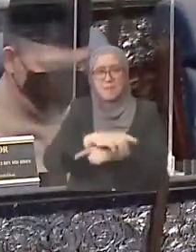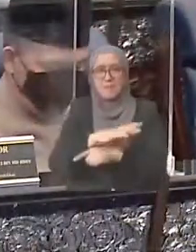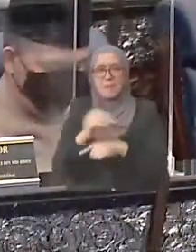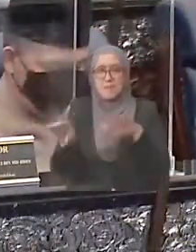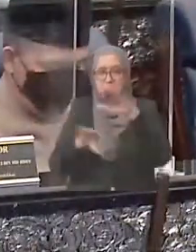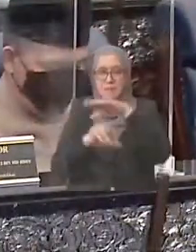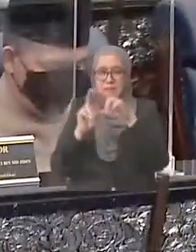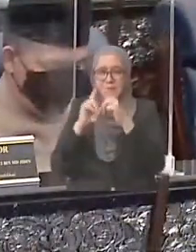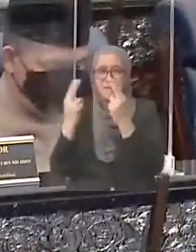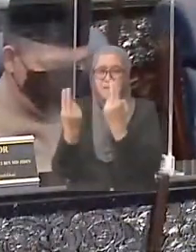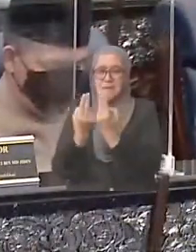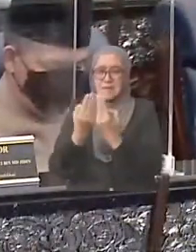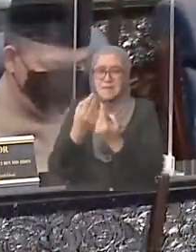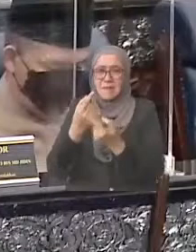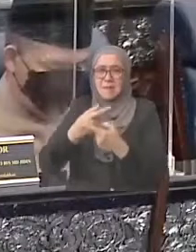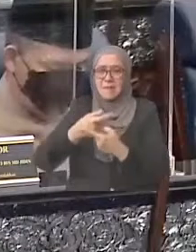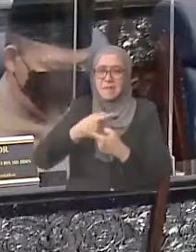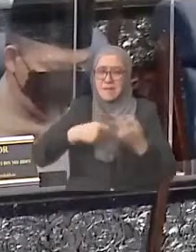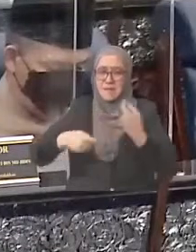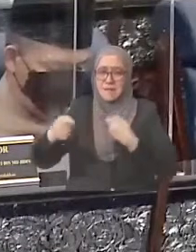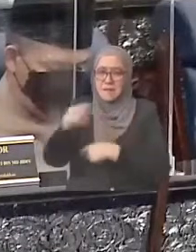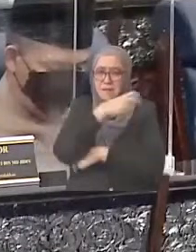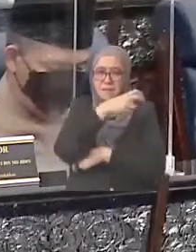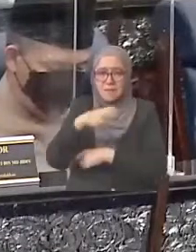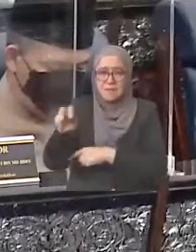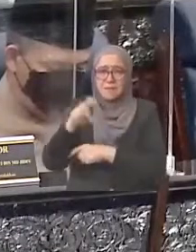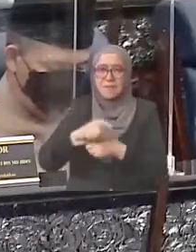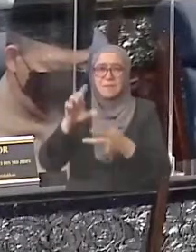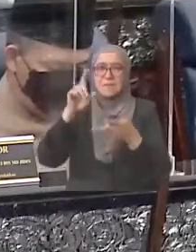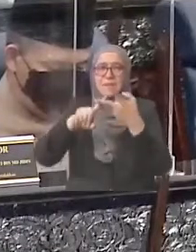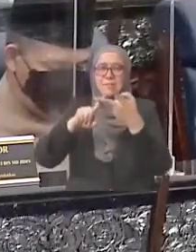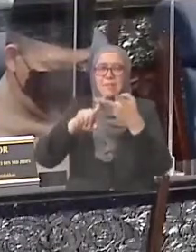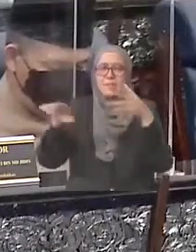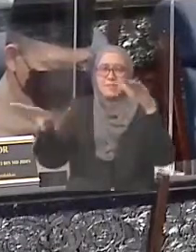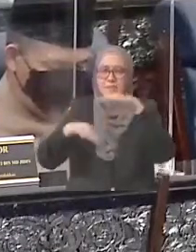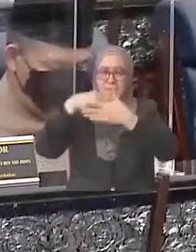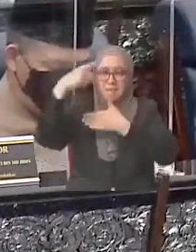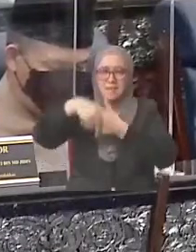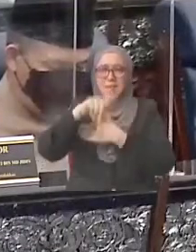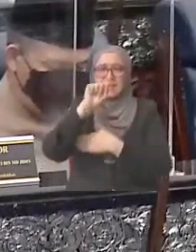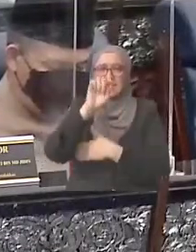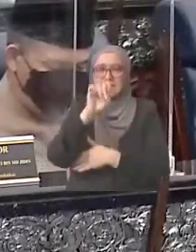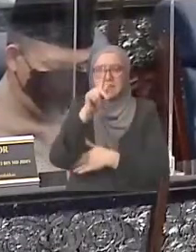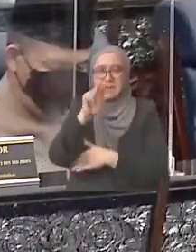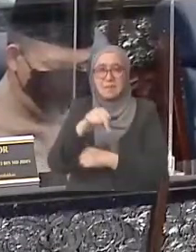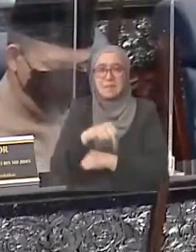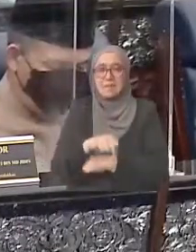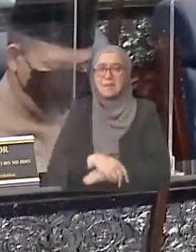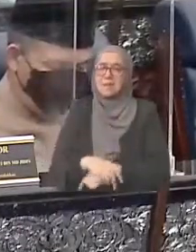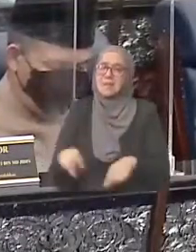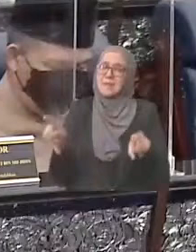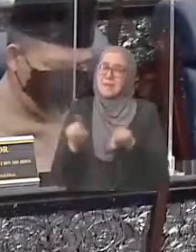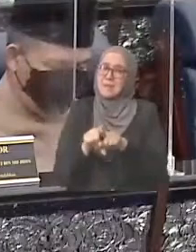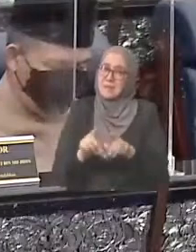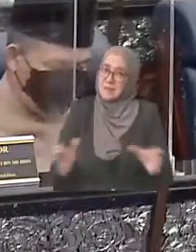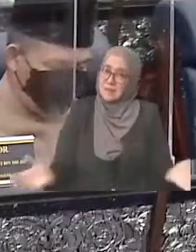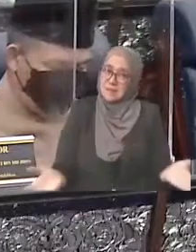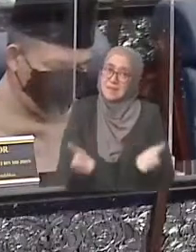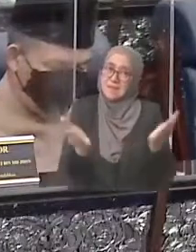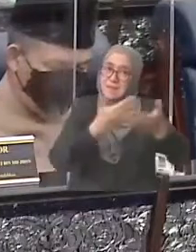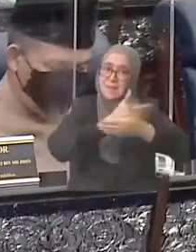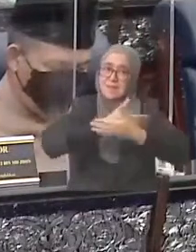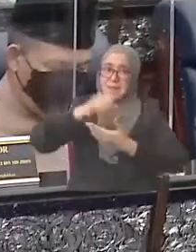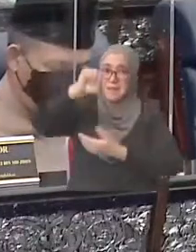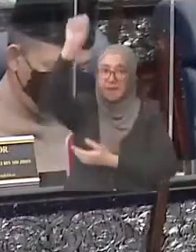pembiayaan dibawa Ski pembangunan Usahawan masyarakat India oleh tekun dalam menggalakkan anak-anak Sabah dan Serawak mendalami ilmu